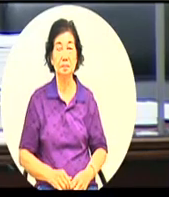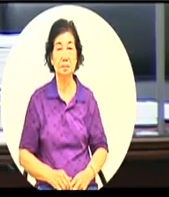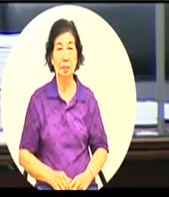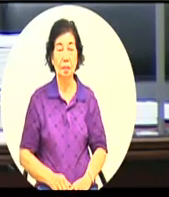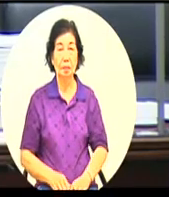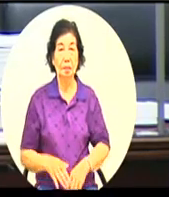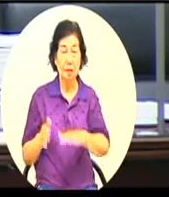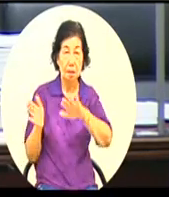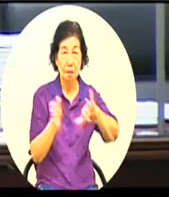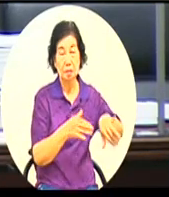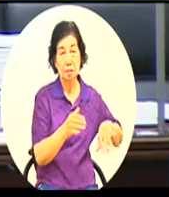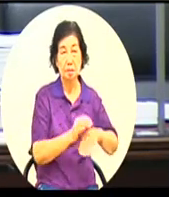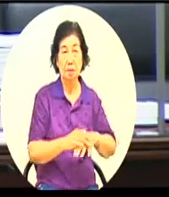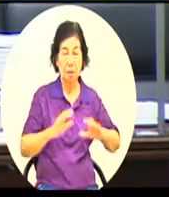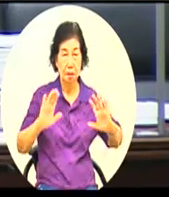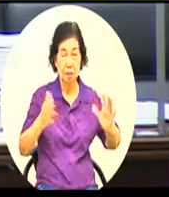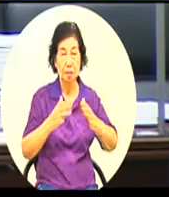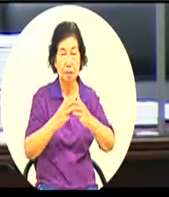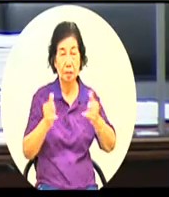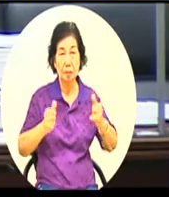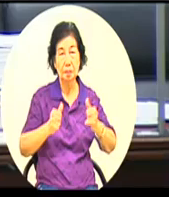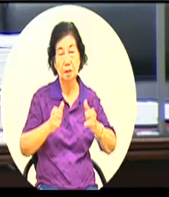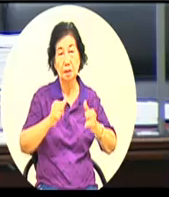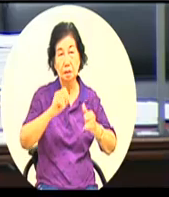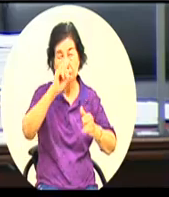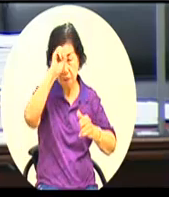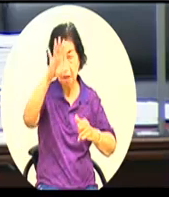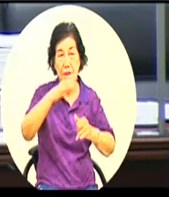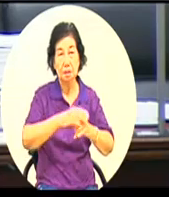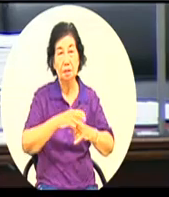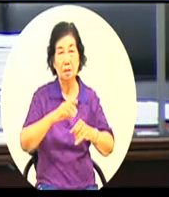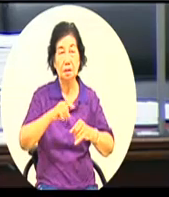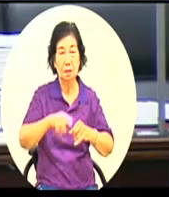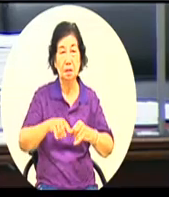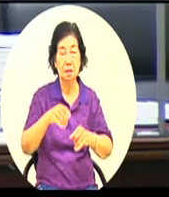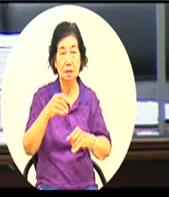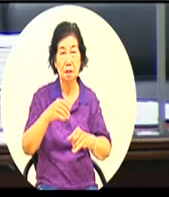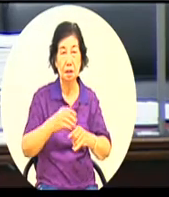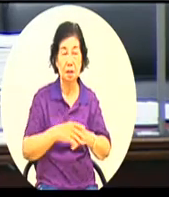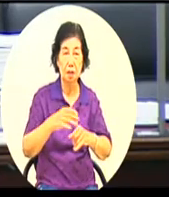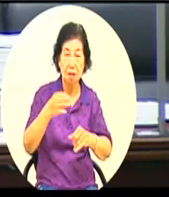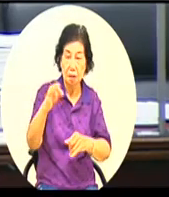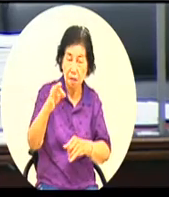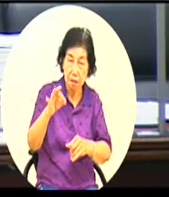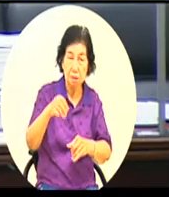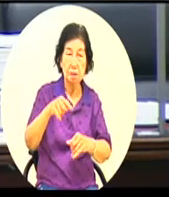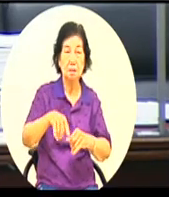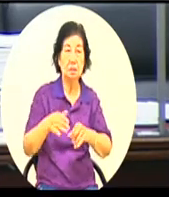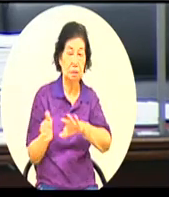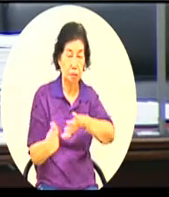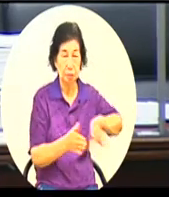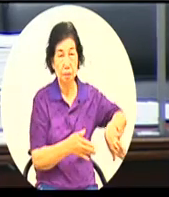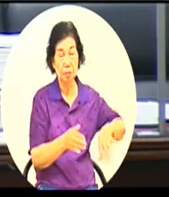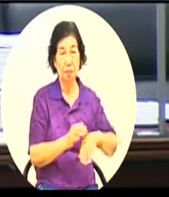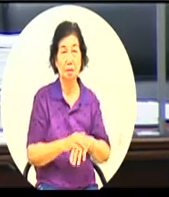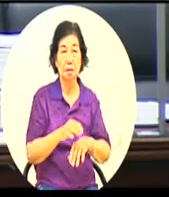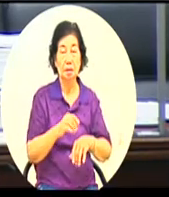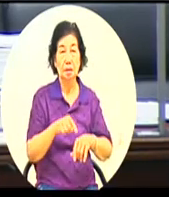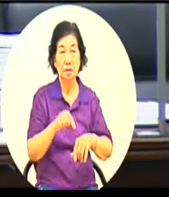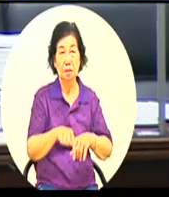对国民党的党产这一项啦，啊，像那你也看，红火连